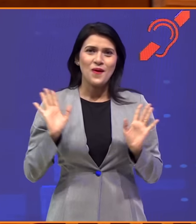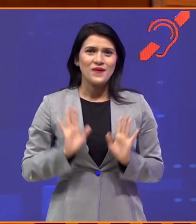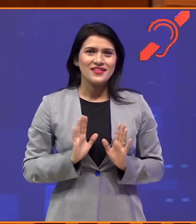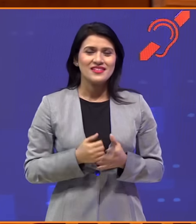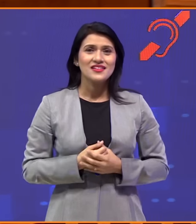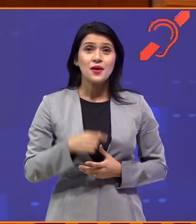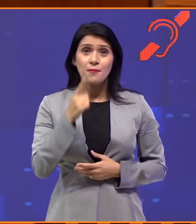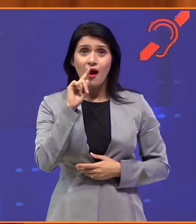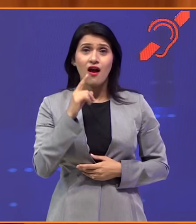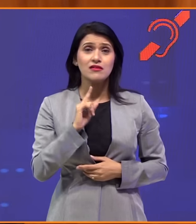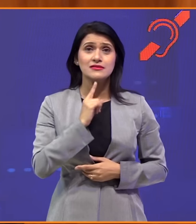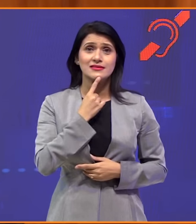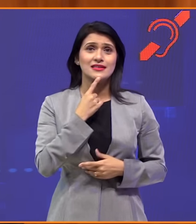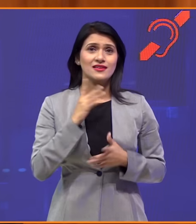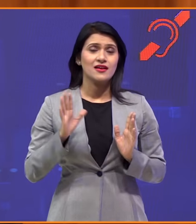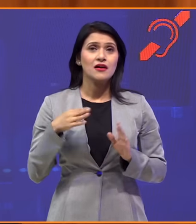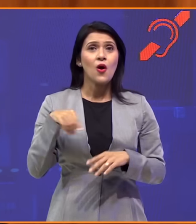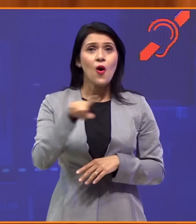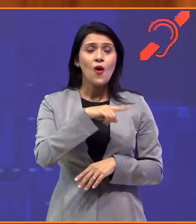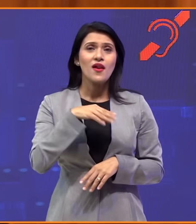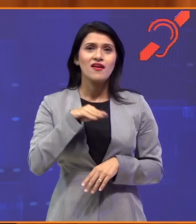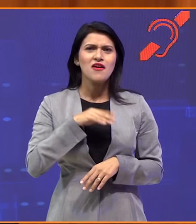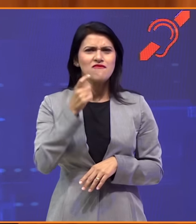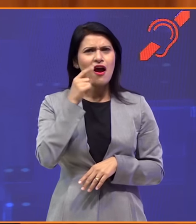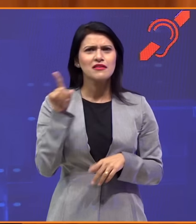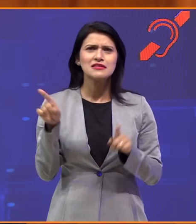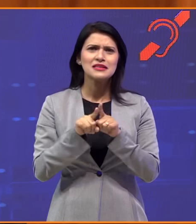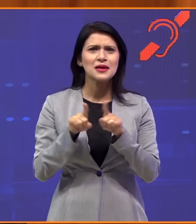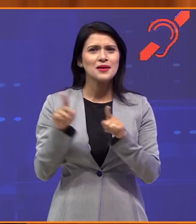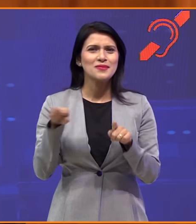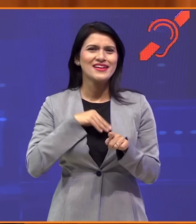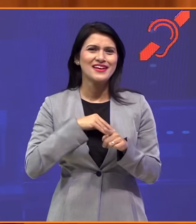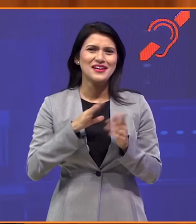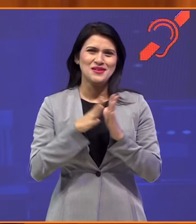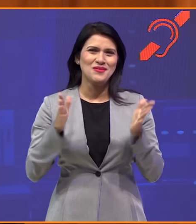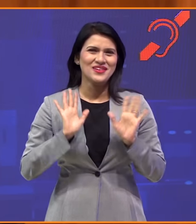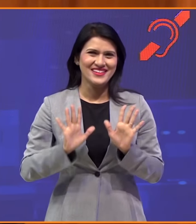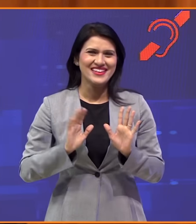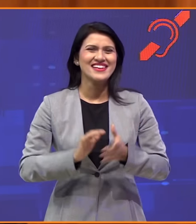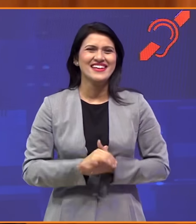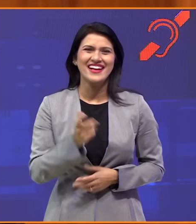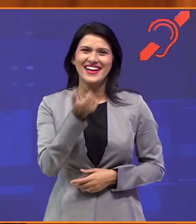का खौफ इतना था हम लोगों के परिवार में कि पिताजी को तो डर लगता ही था मेरी मां से